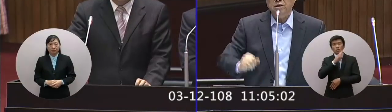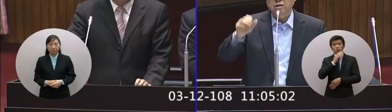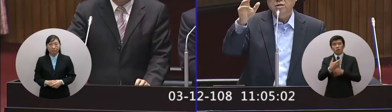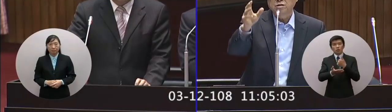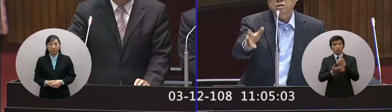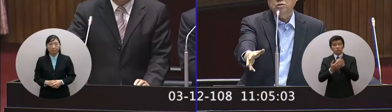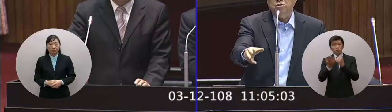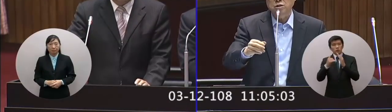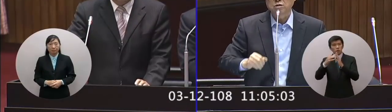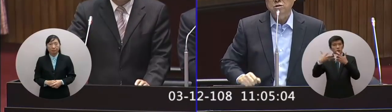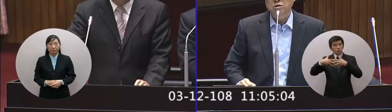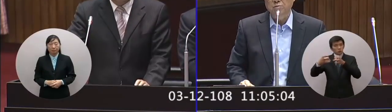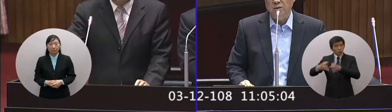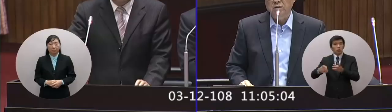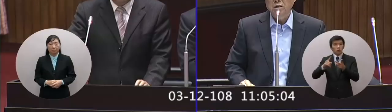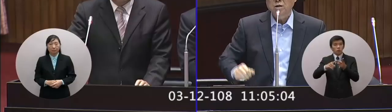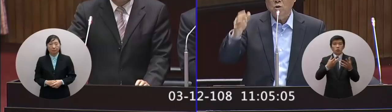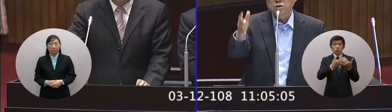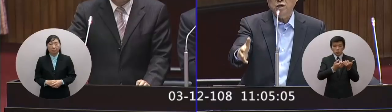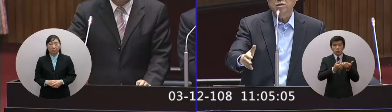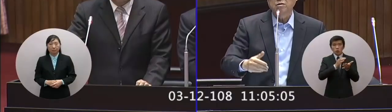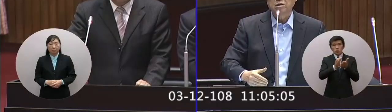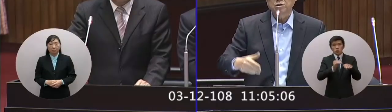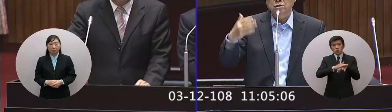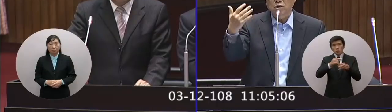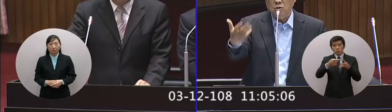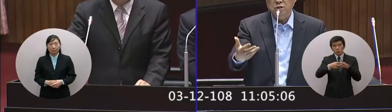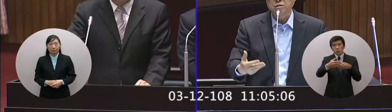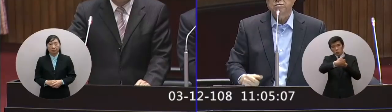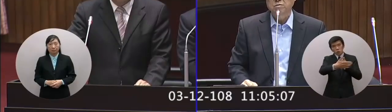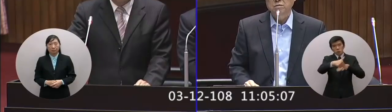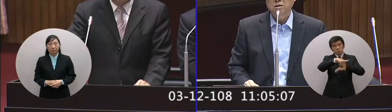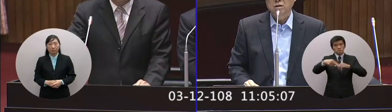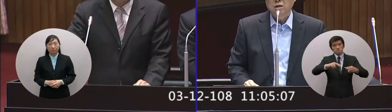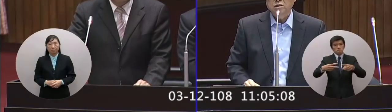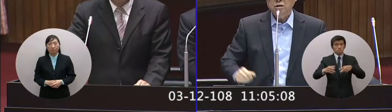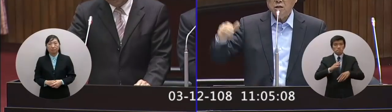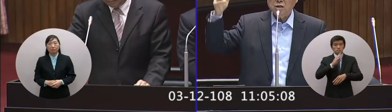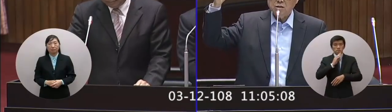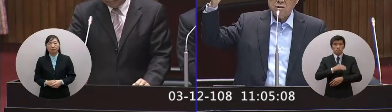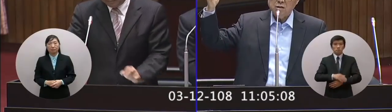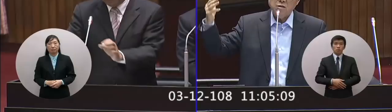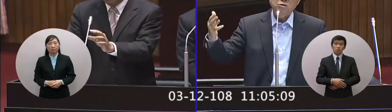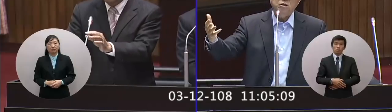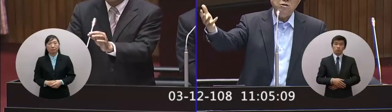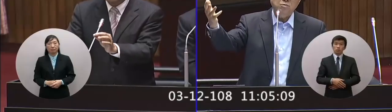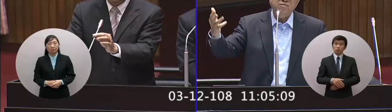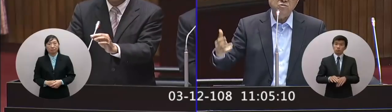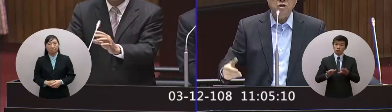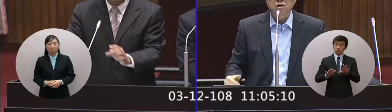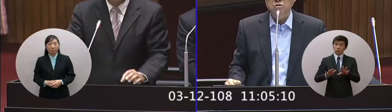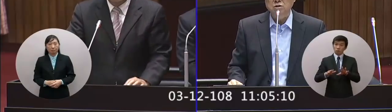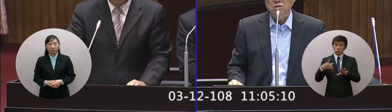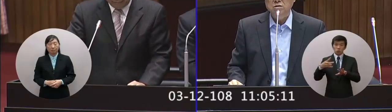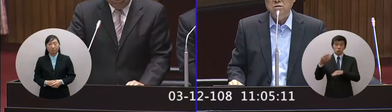校的设备、学生的成本、空间、使用的空间。今天就要